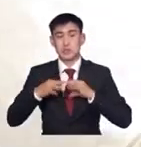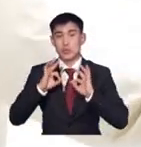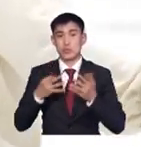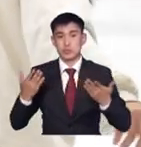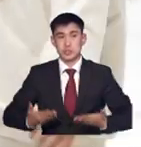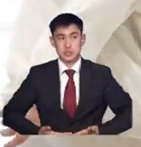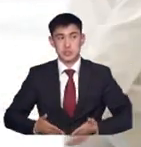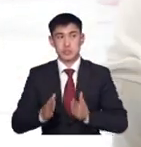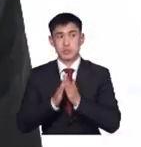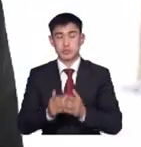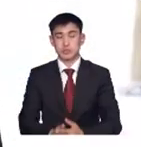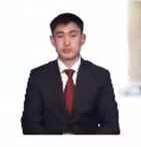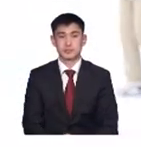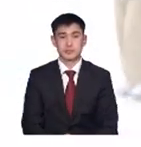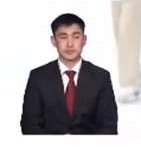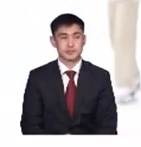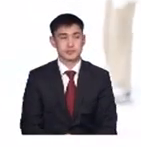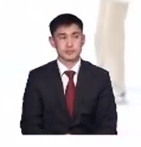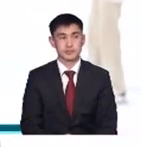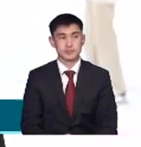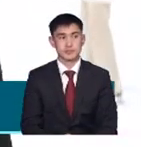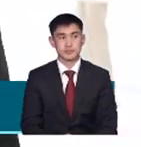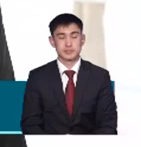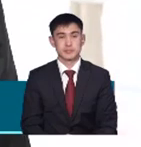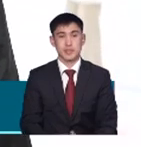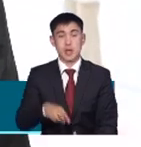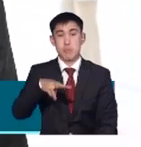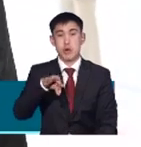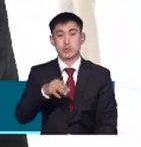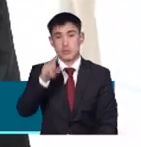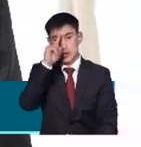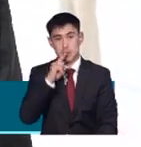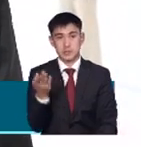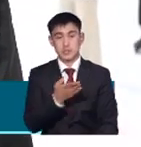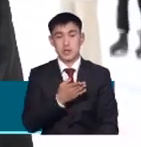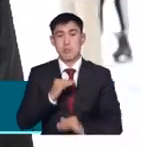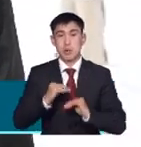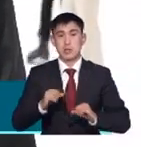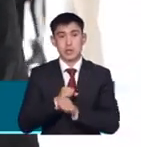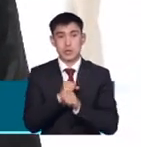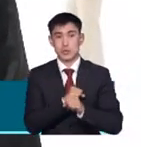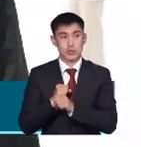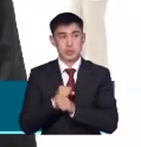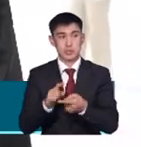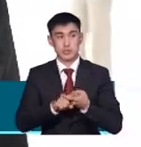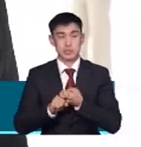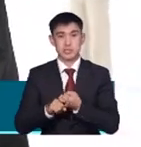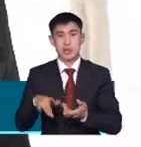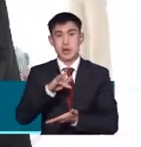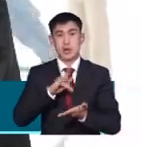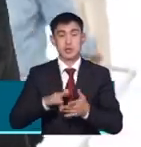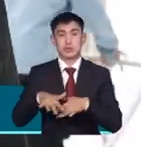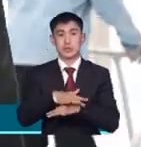салтын ұстануға шақырады. Маусым айында бізде балалардың каникулға шығуына байланысты қаланың